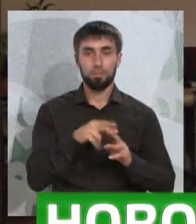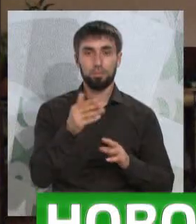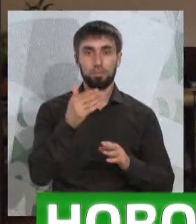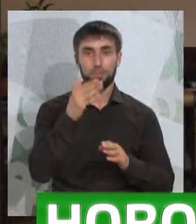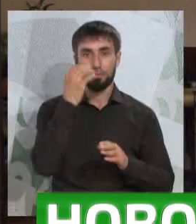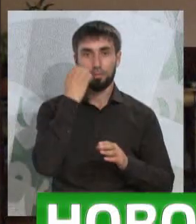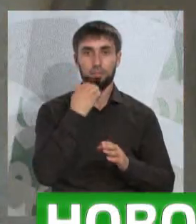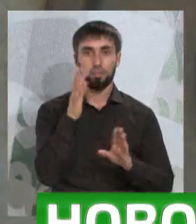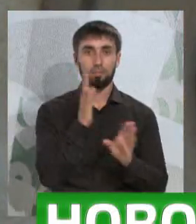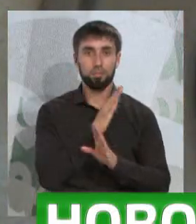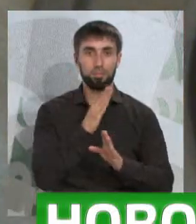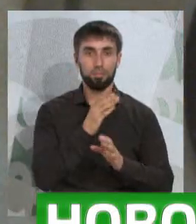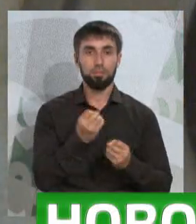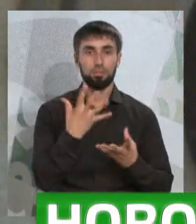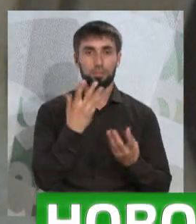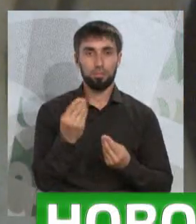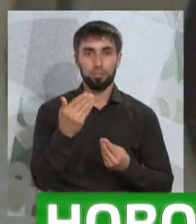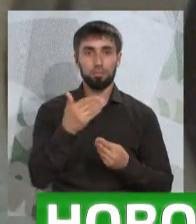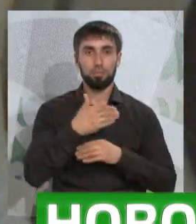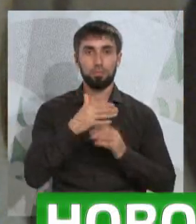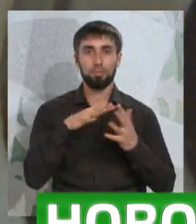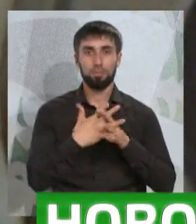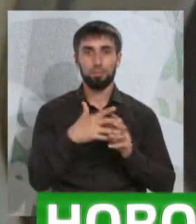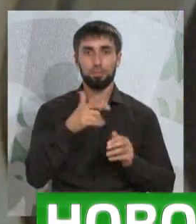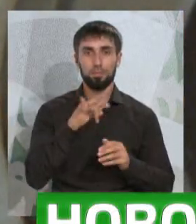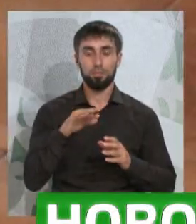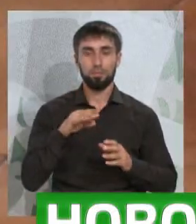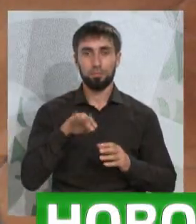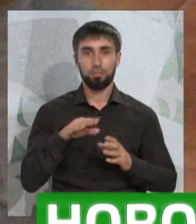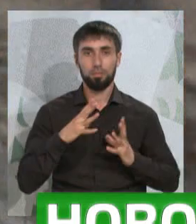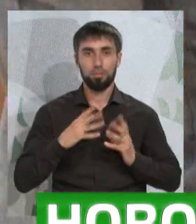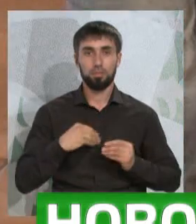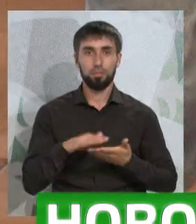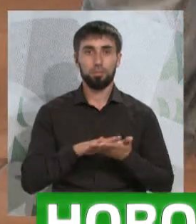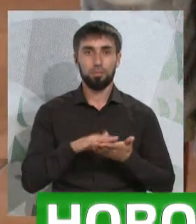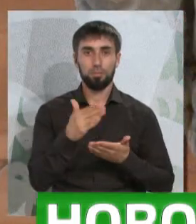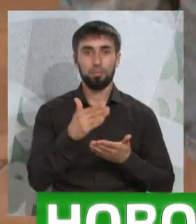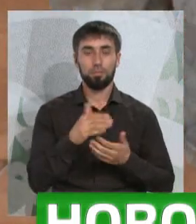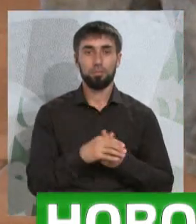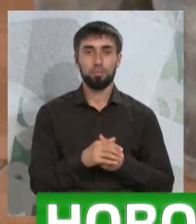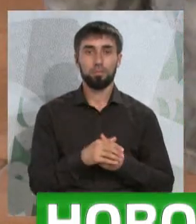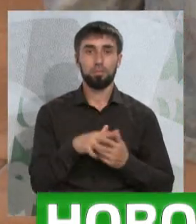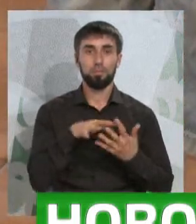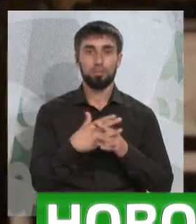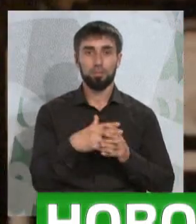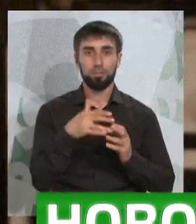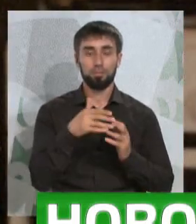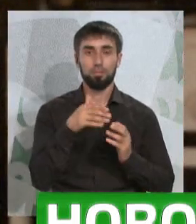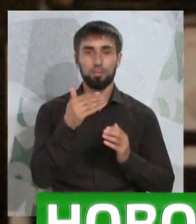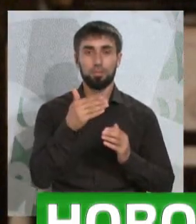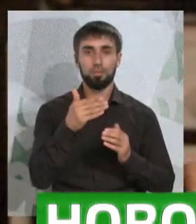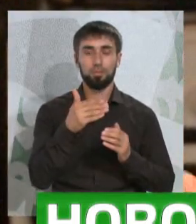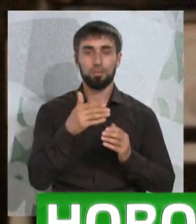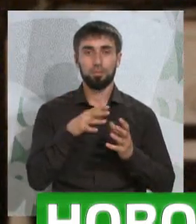погоде последние несколько дней жители селения Газиюрт спокойно моют посуду под краном в раковине. Семья Газгиреевых уже более 20